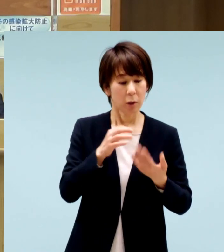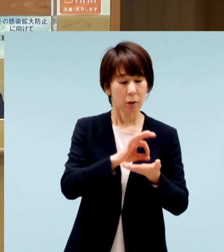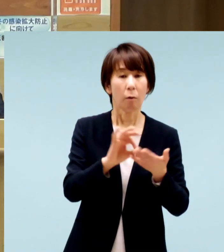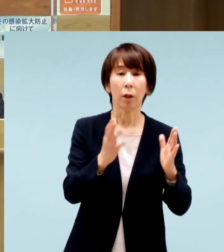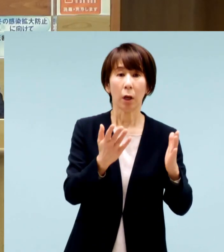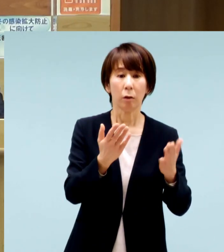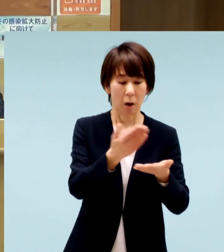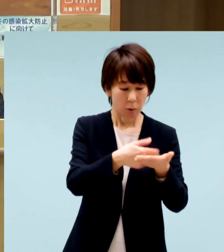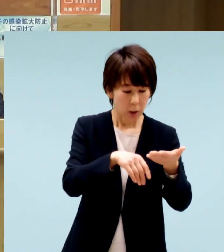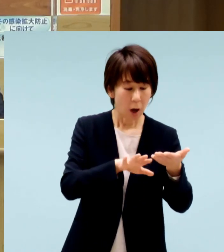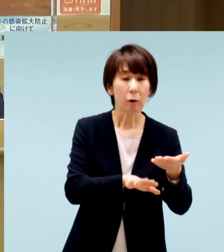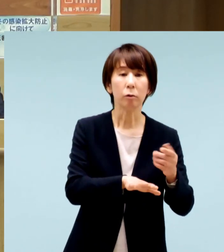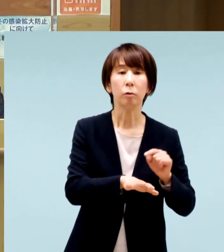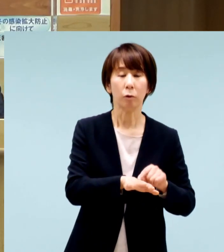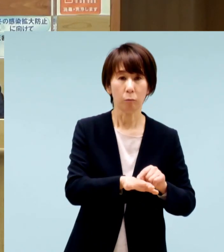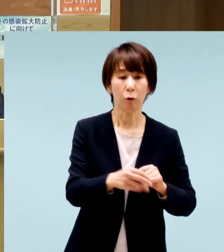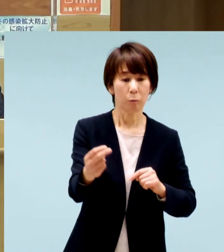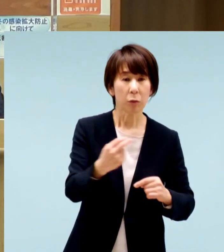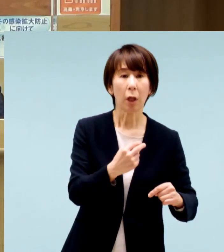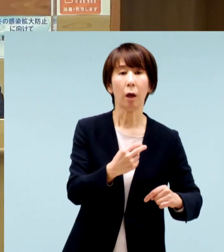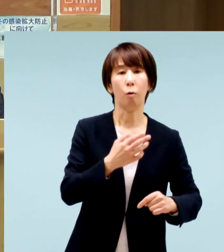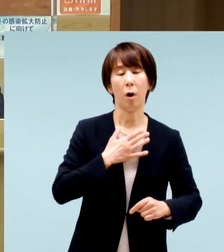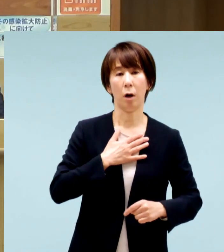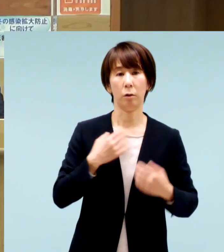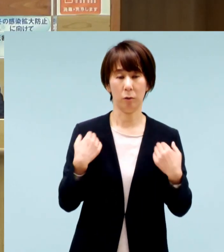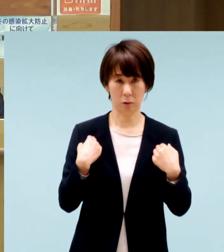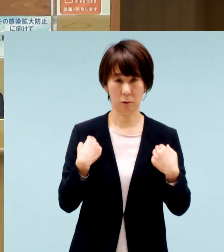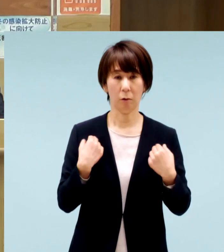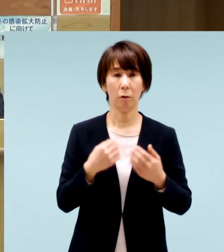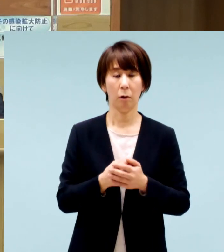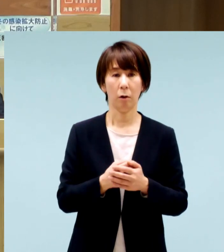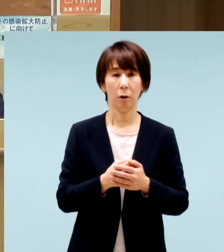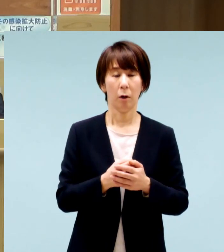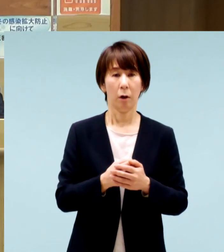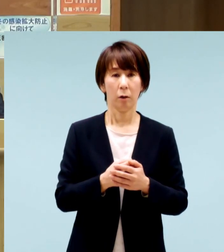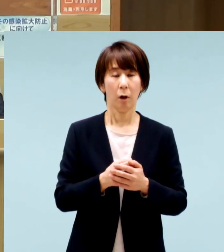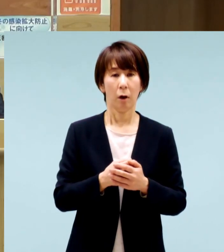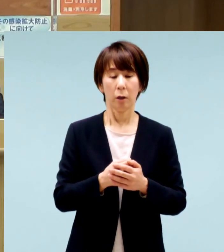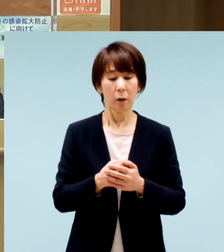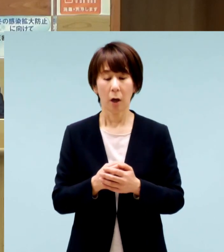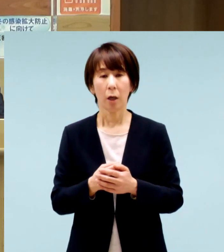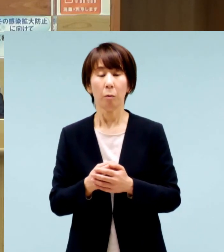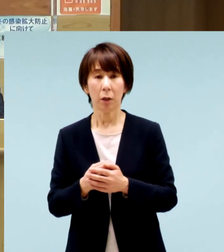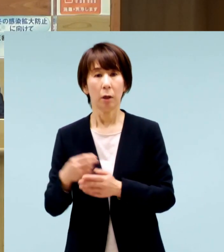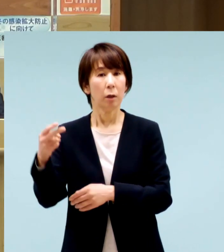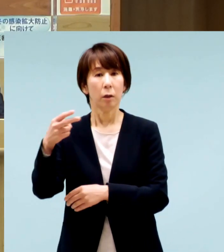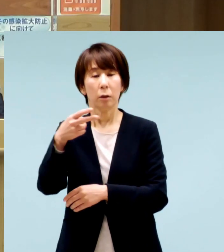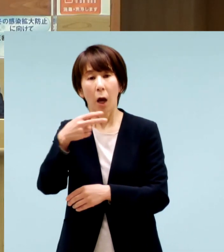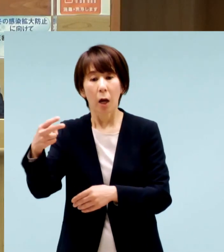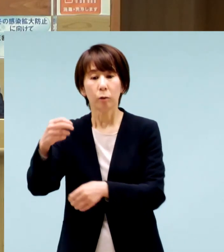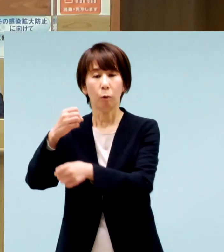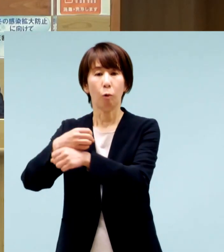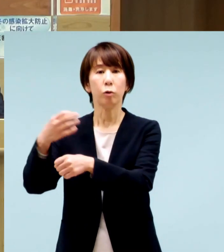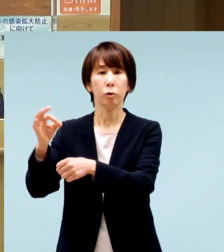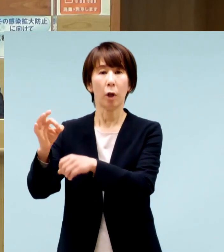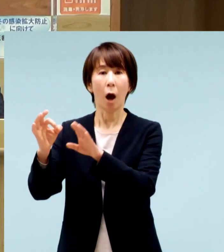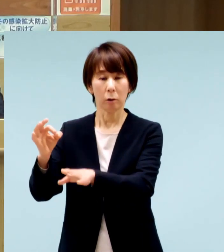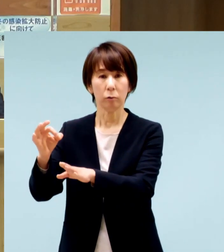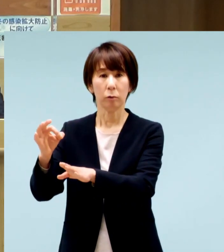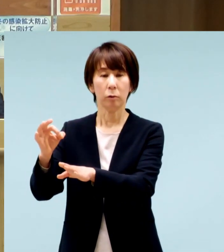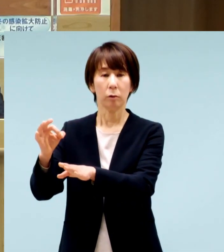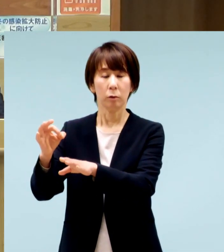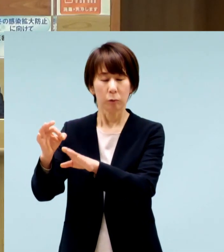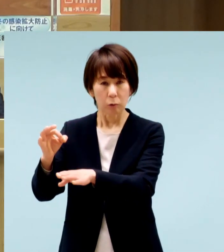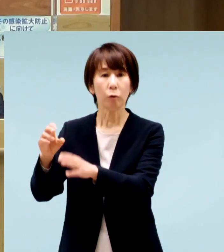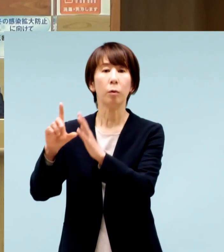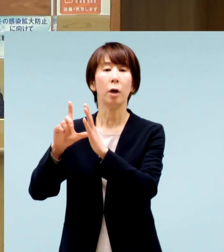すい話なんじゃないかなと思いますし、まあ、そうじゃなくて第二の報酬なんだってことで、まあ、報酬を上げてほしいんだってことであれば、